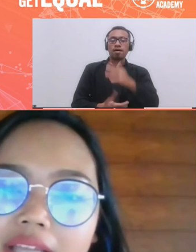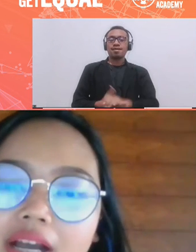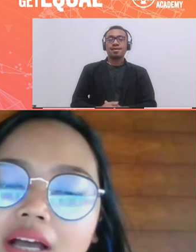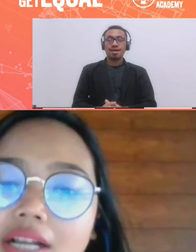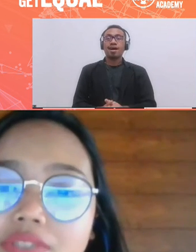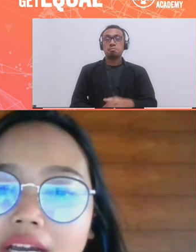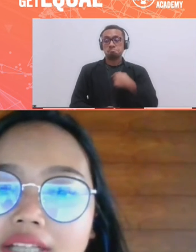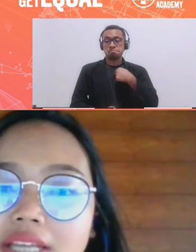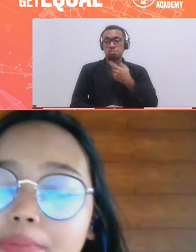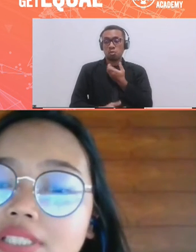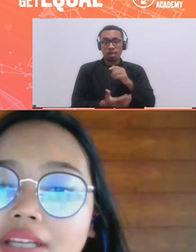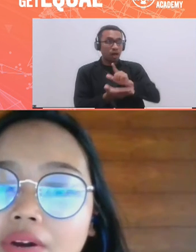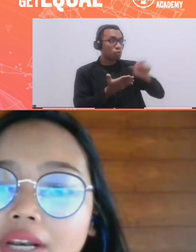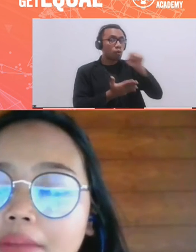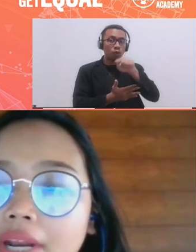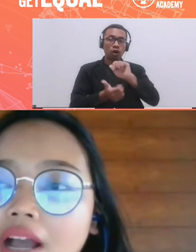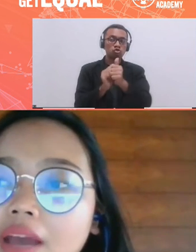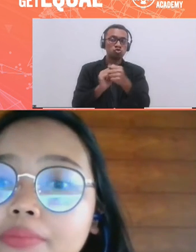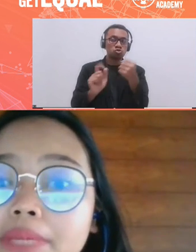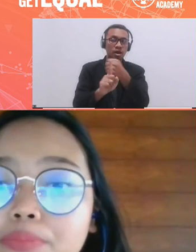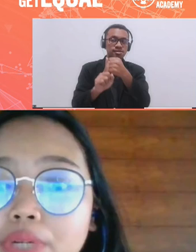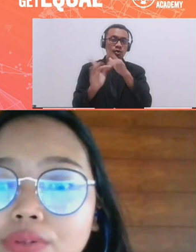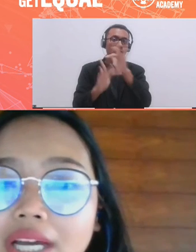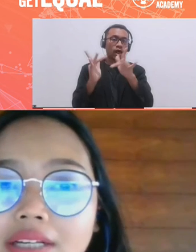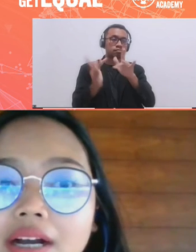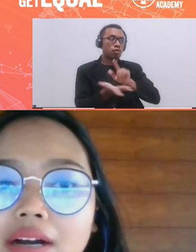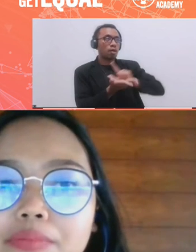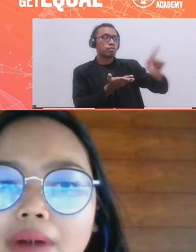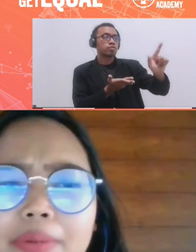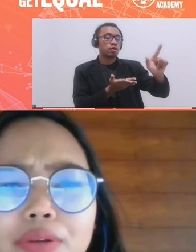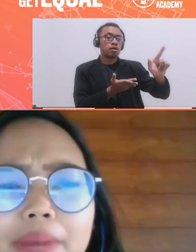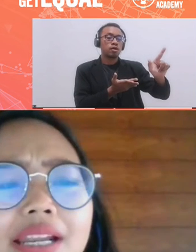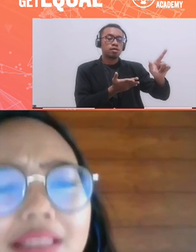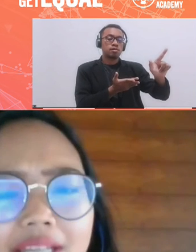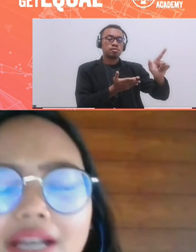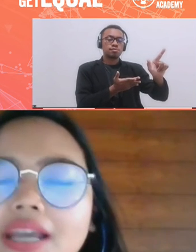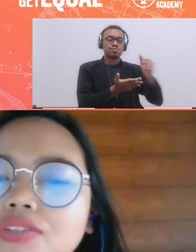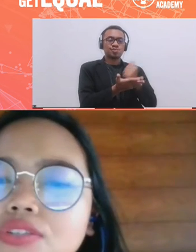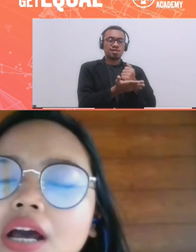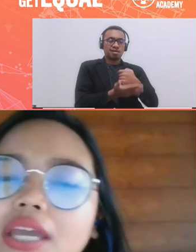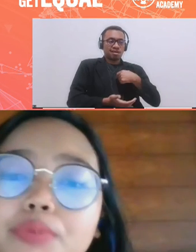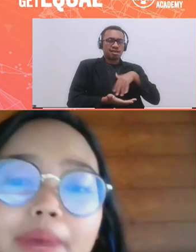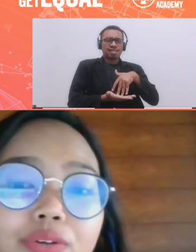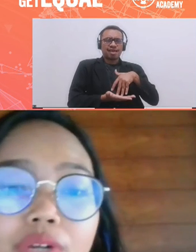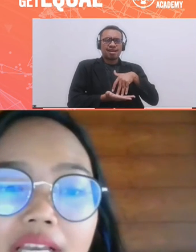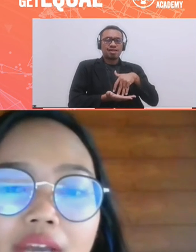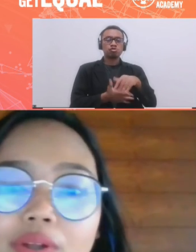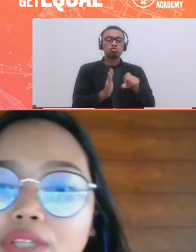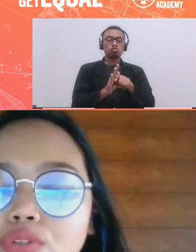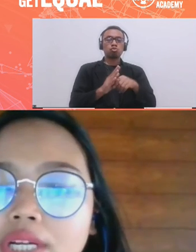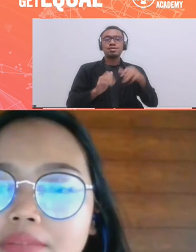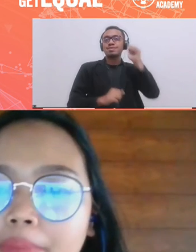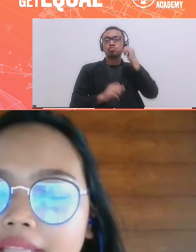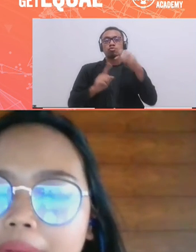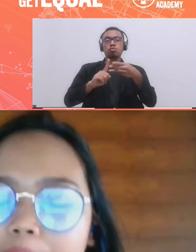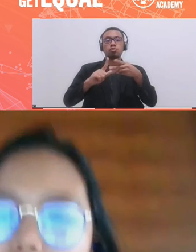melapor tentang kasus kekerasan berbasis gender online yang mereka alami pun itu kan apa, lumayan rentan ya, kayak kasus Ibu Baik Nuril yang waktu